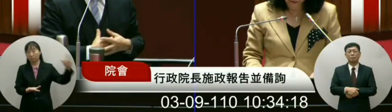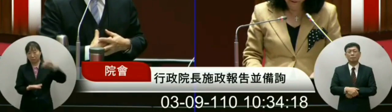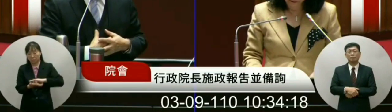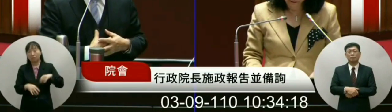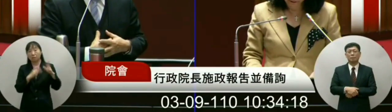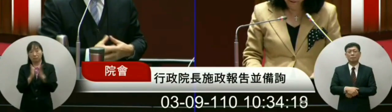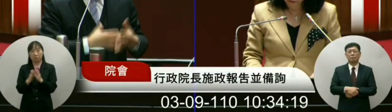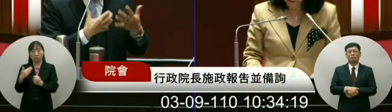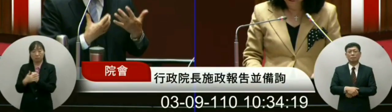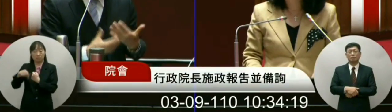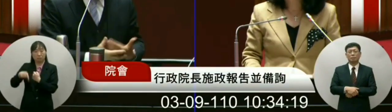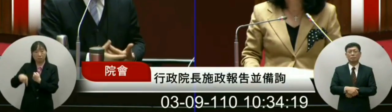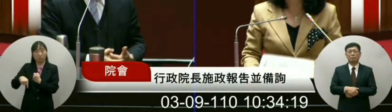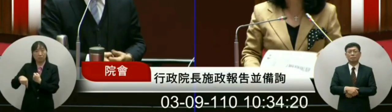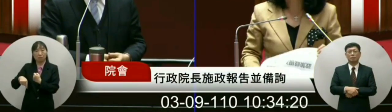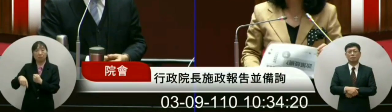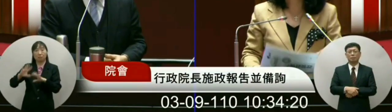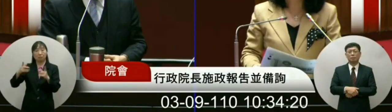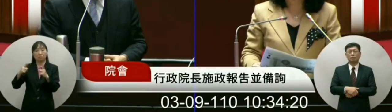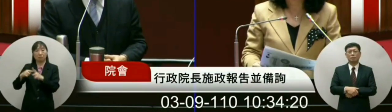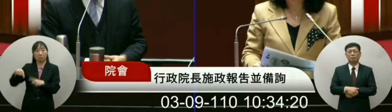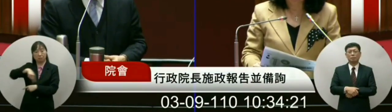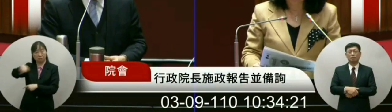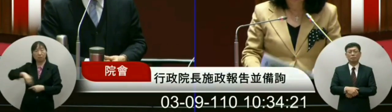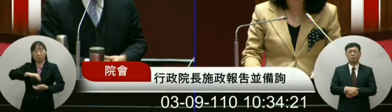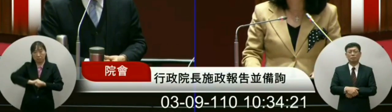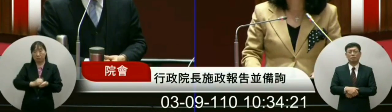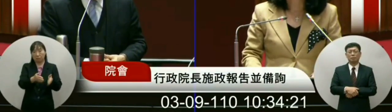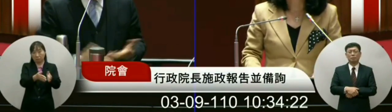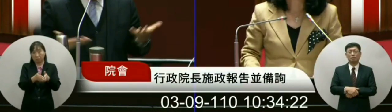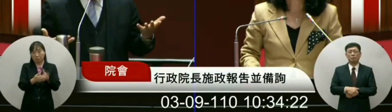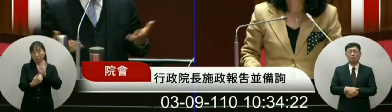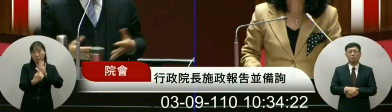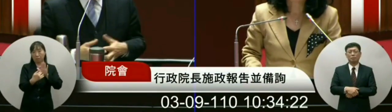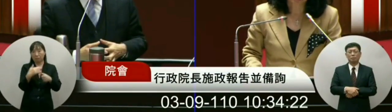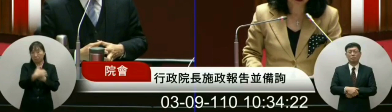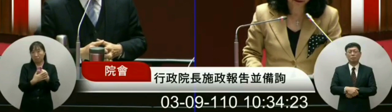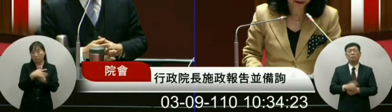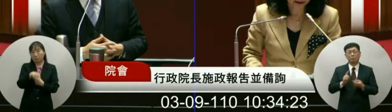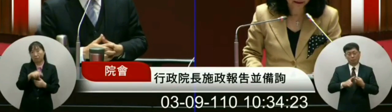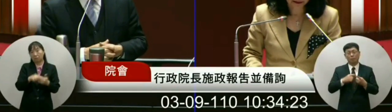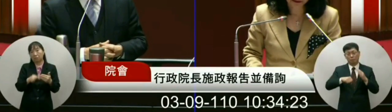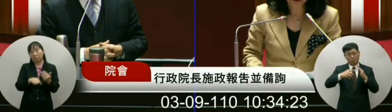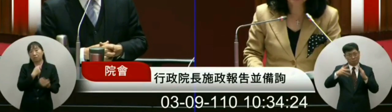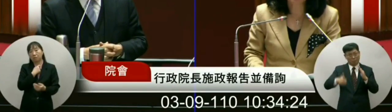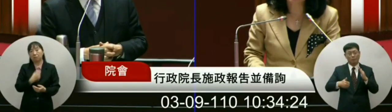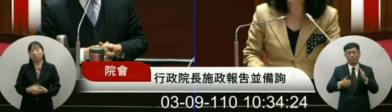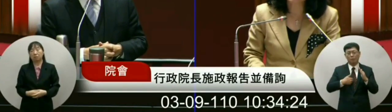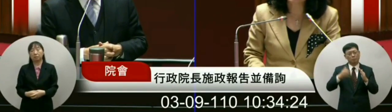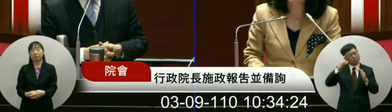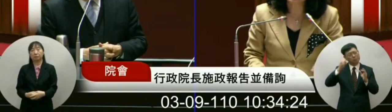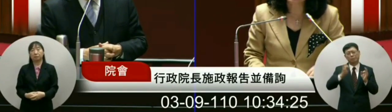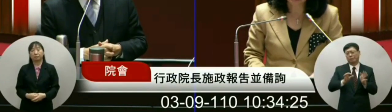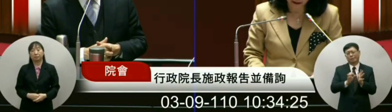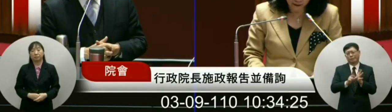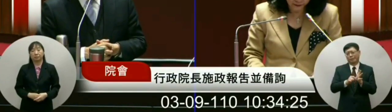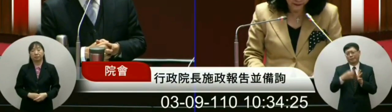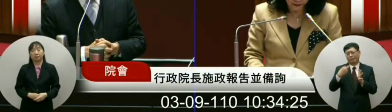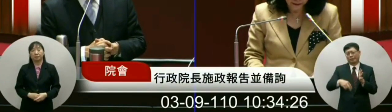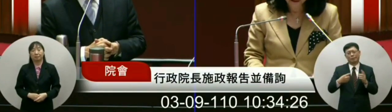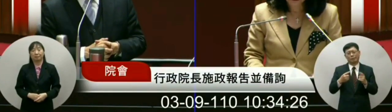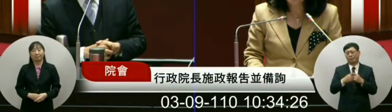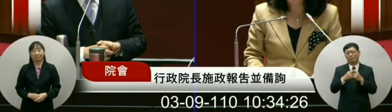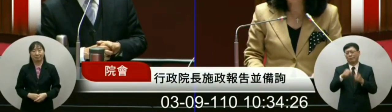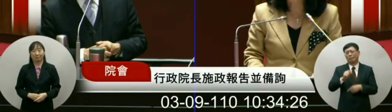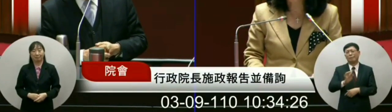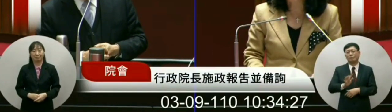护国人同胞，我们有必须的防疫作为。 对，好，院长，因为我不想花时间再跟你 argue